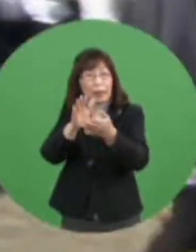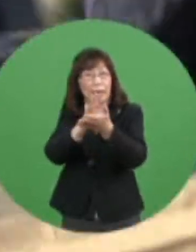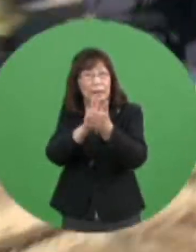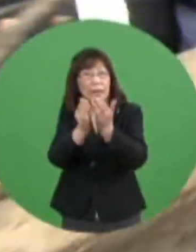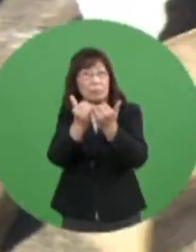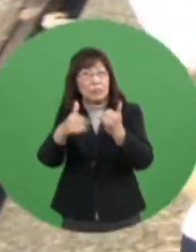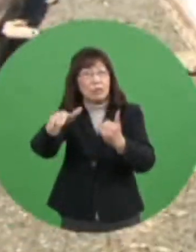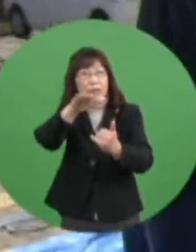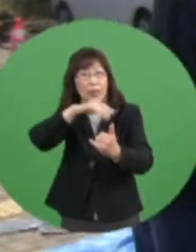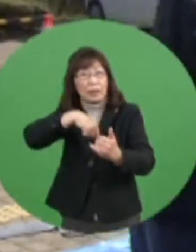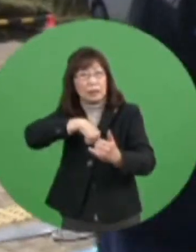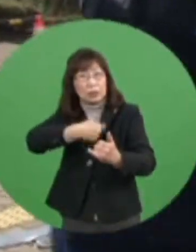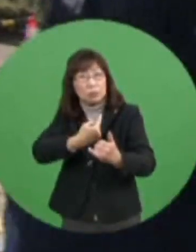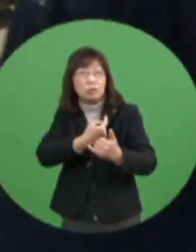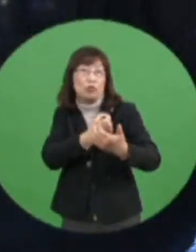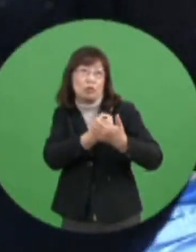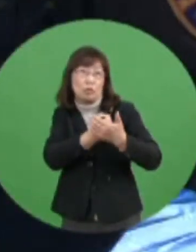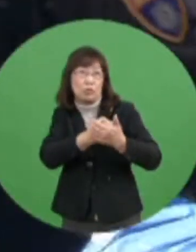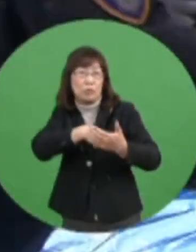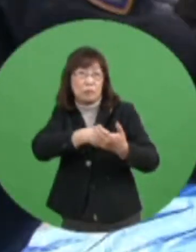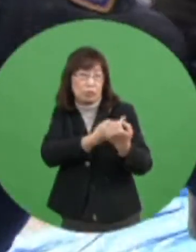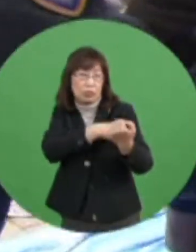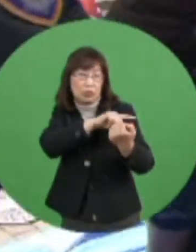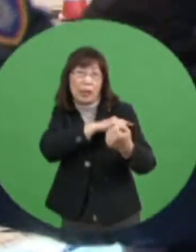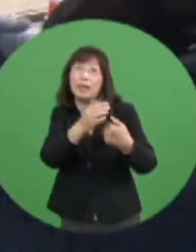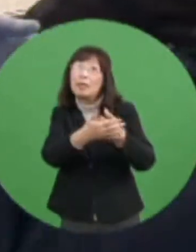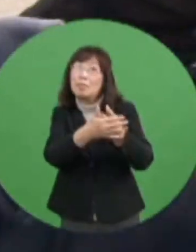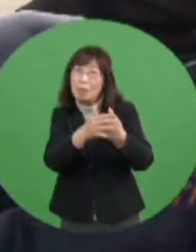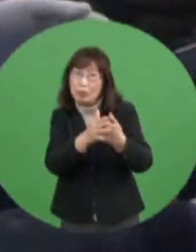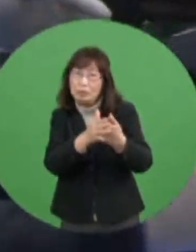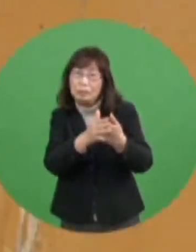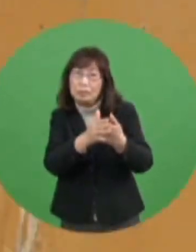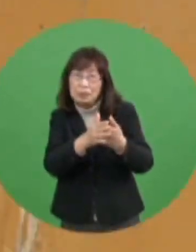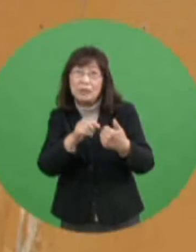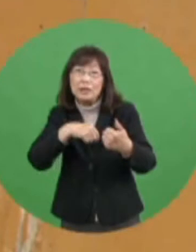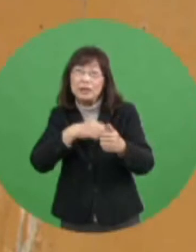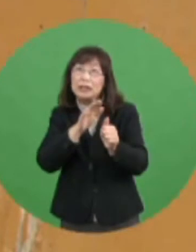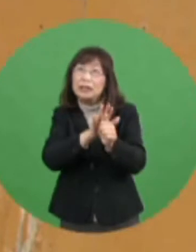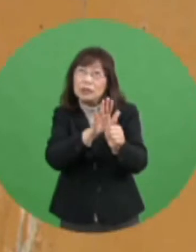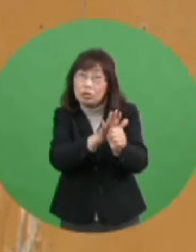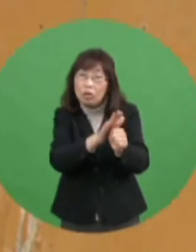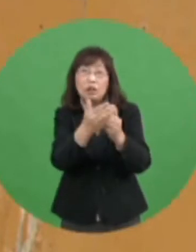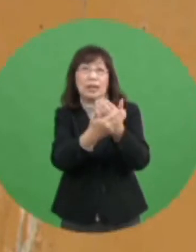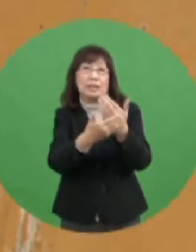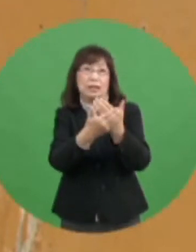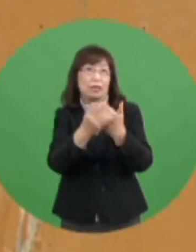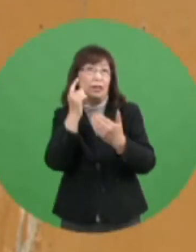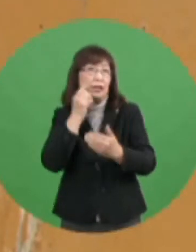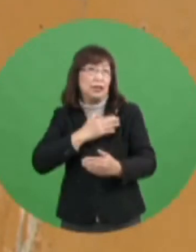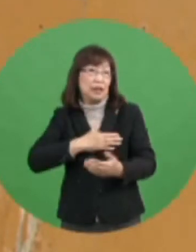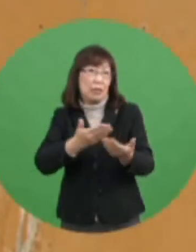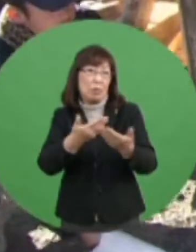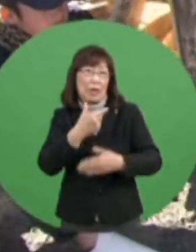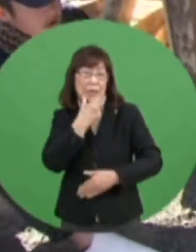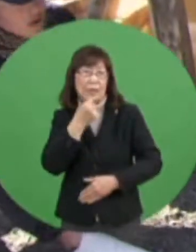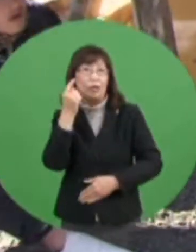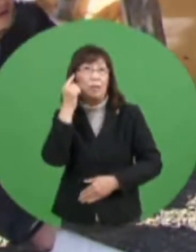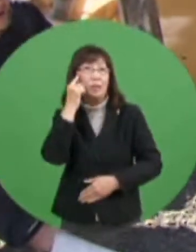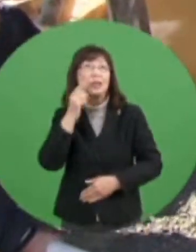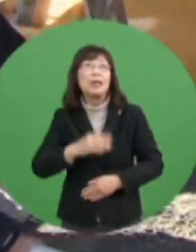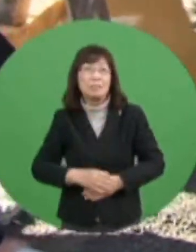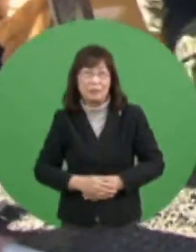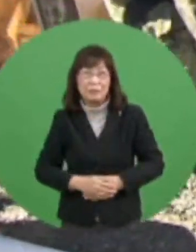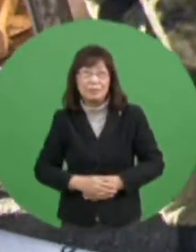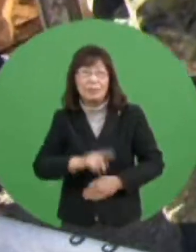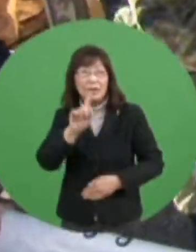自分の命をまず自分の力で守るんだと、いわゆる自助、この大切さを認識していただきたいと思っております。 自